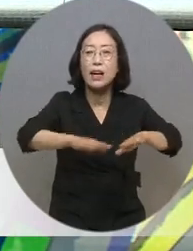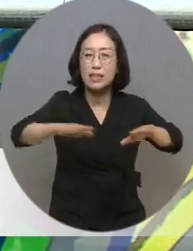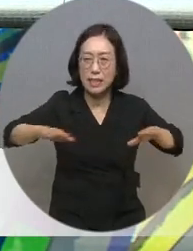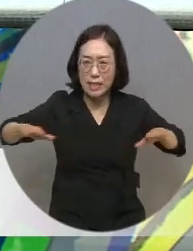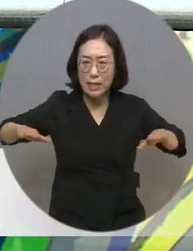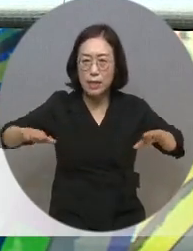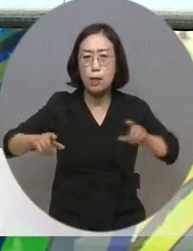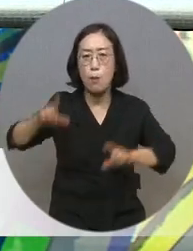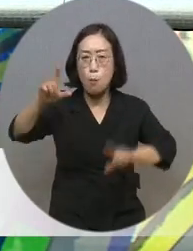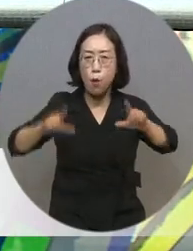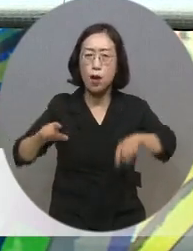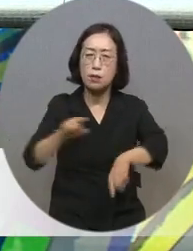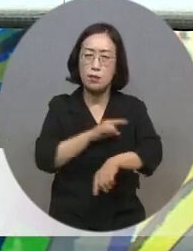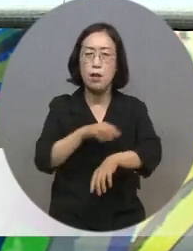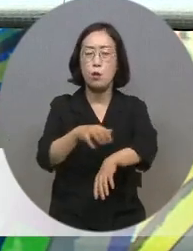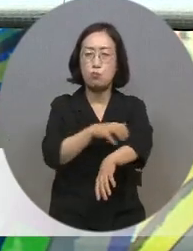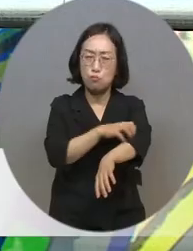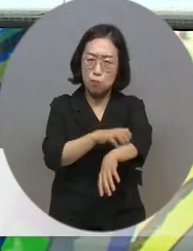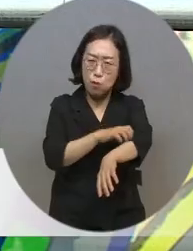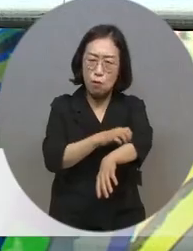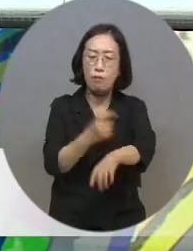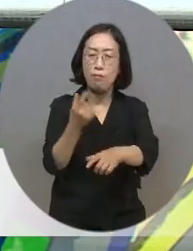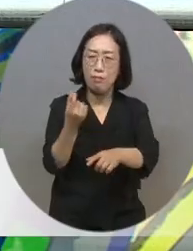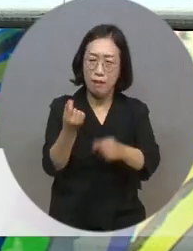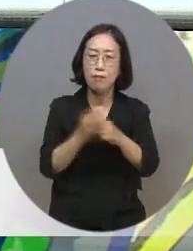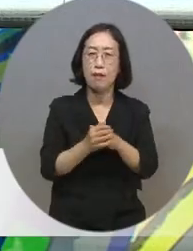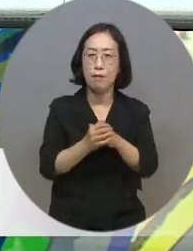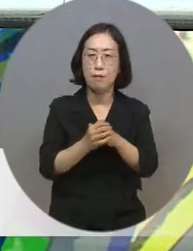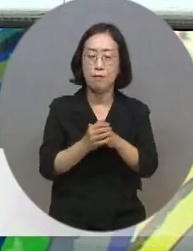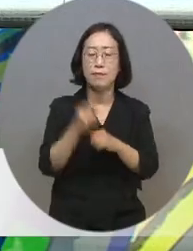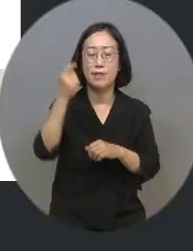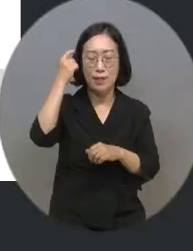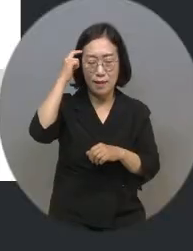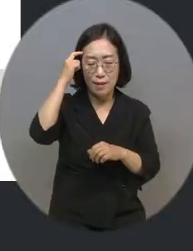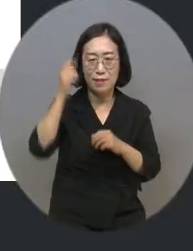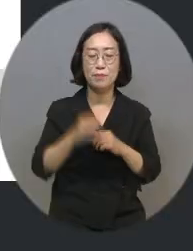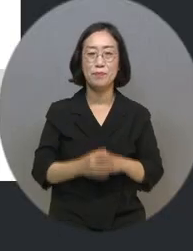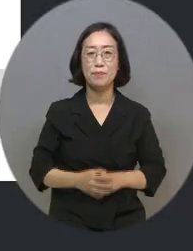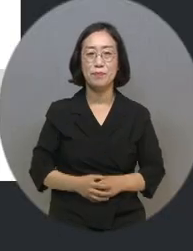많이 좀 불편하지 않나 생각이